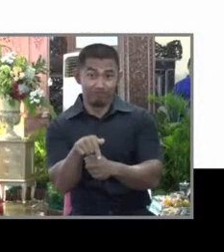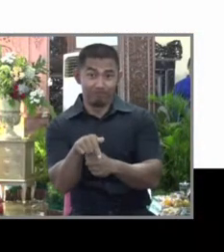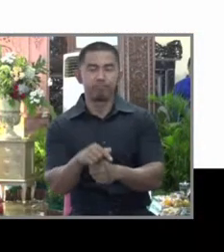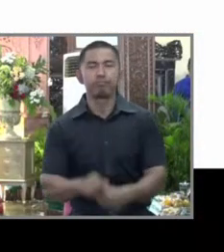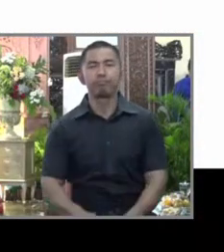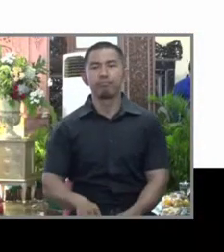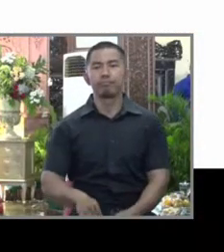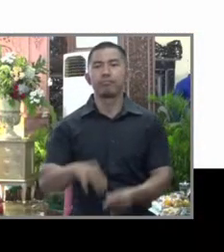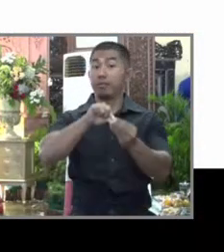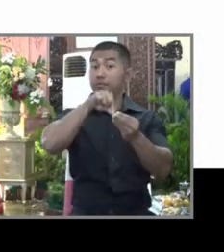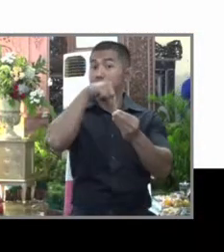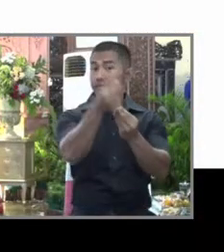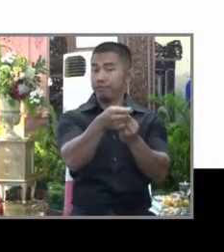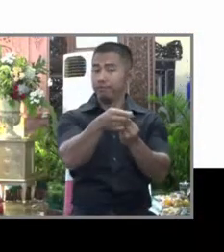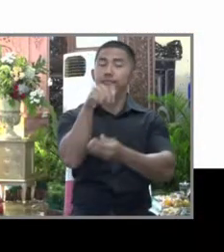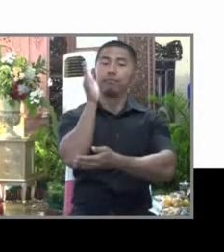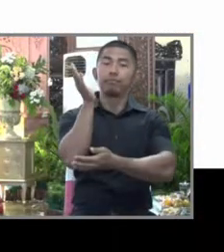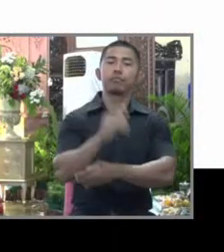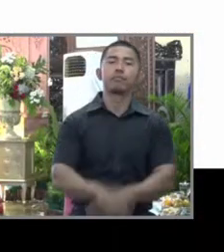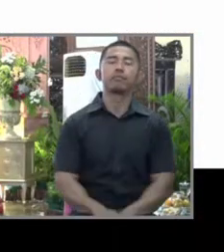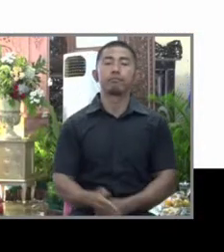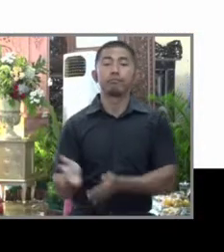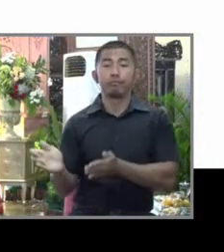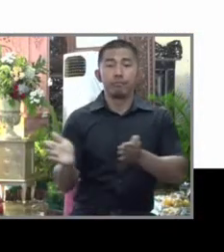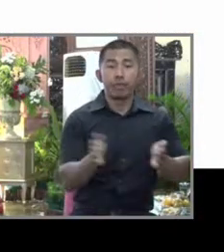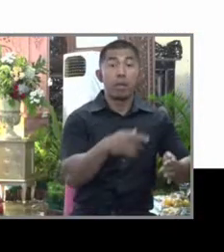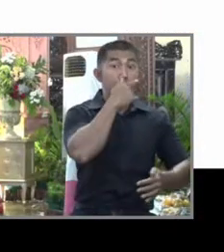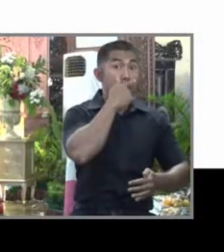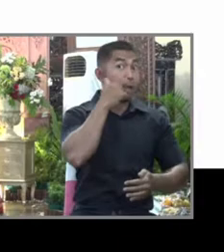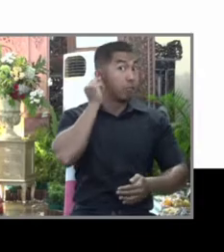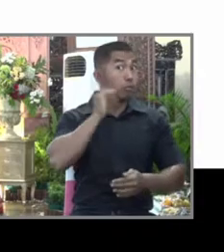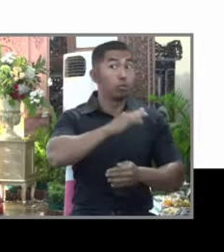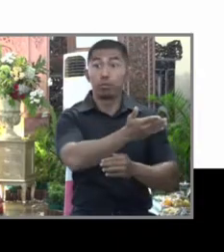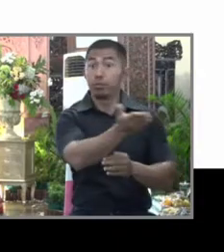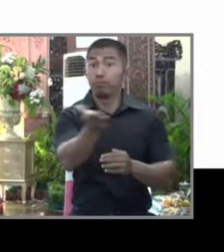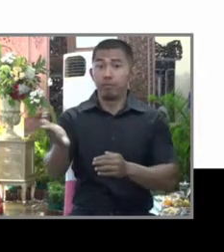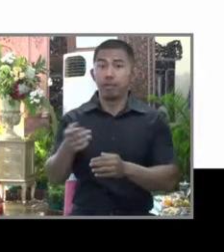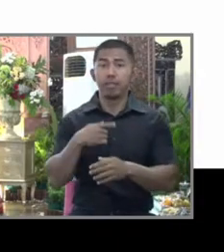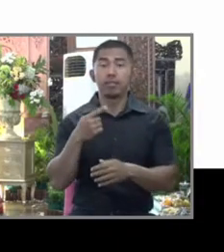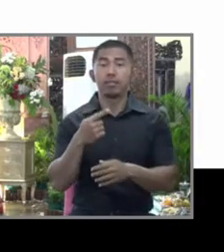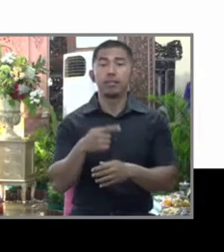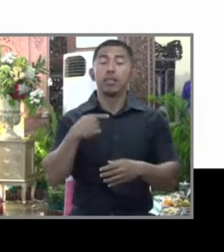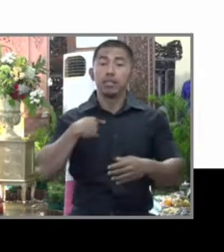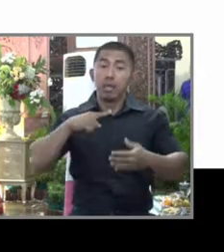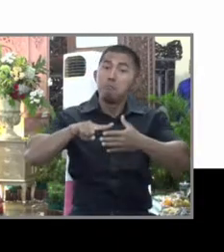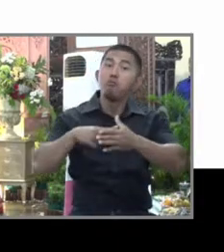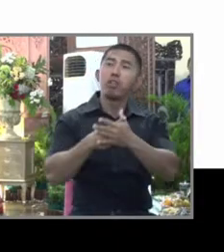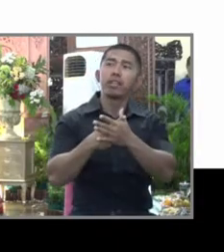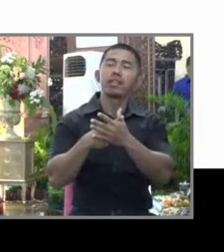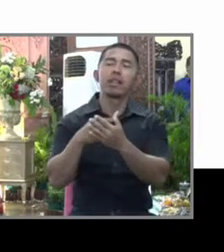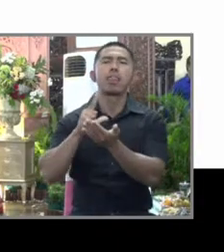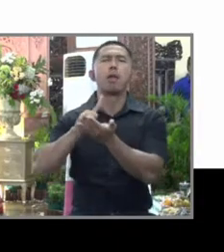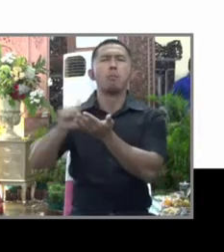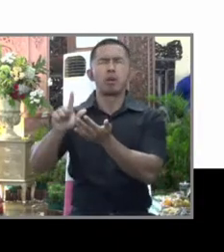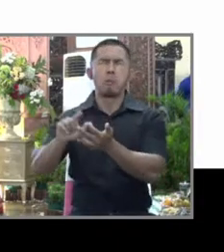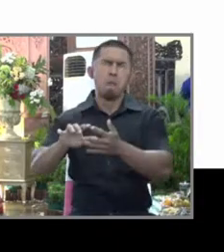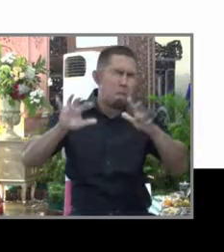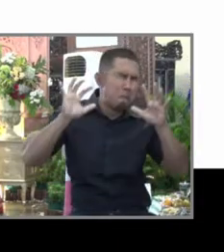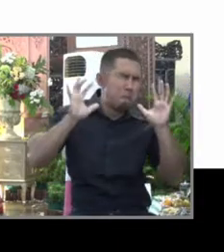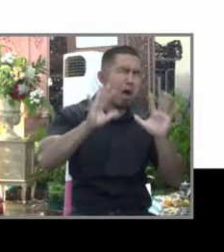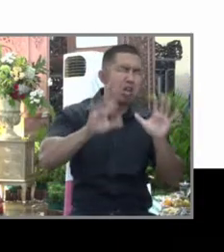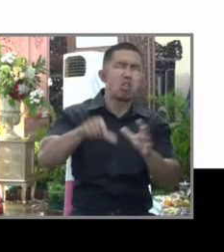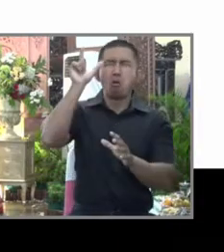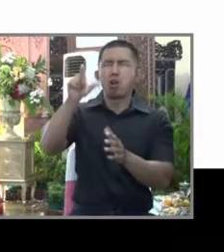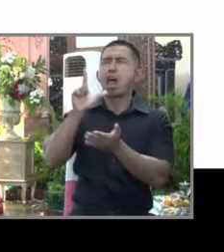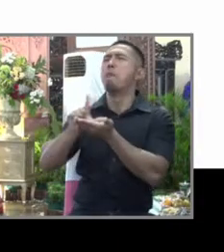mas. Bapak Ibu, inilah persebaran, saya mulai dari aduan. Banyak sekali yang